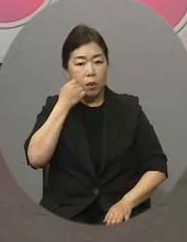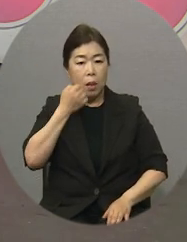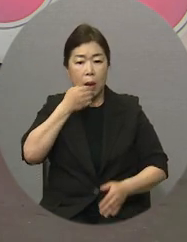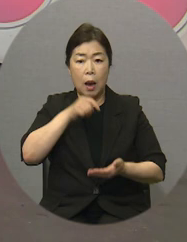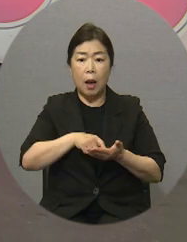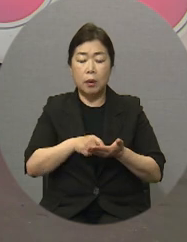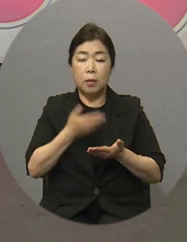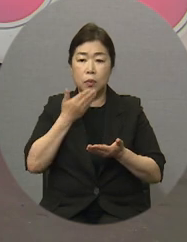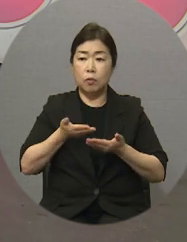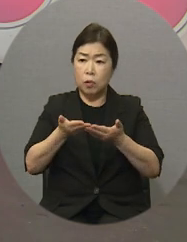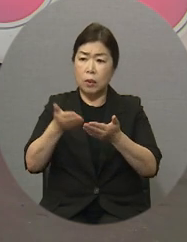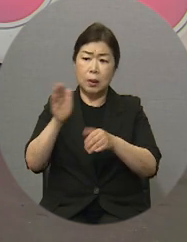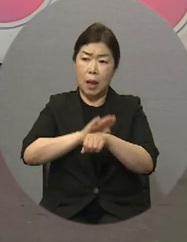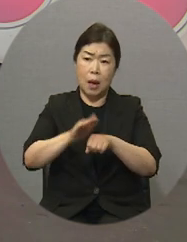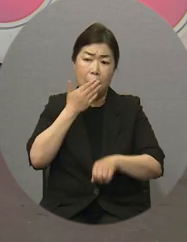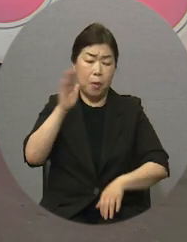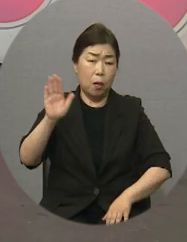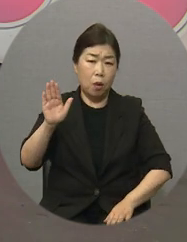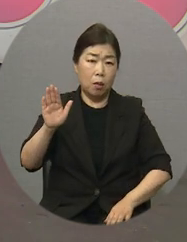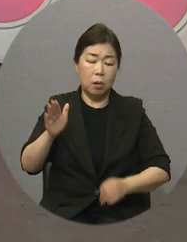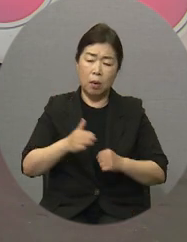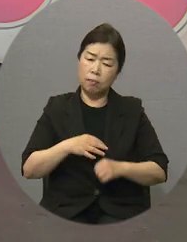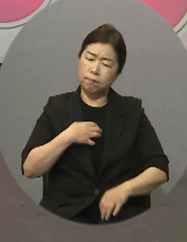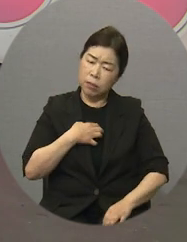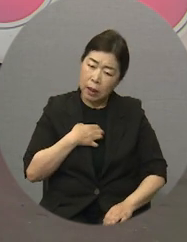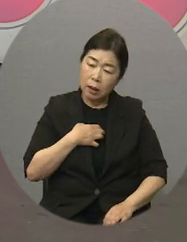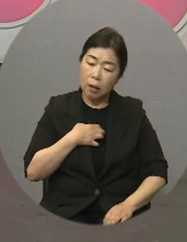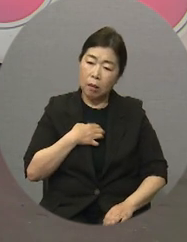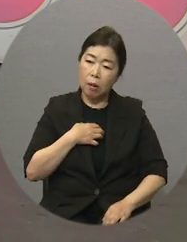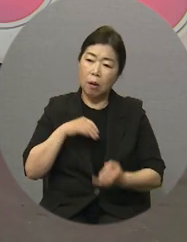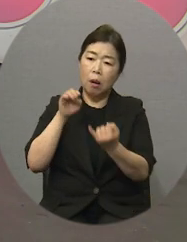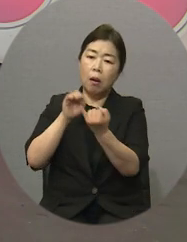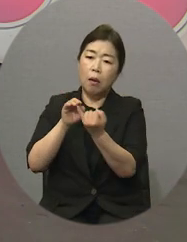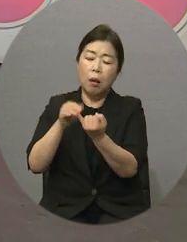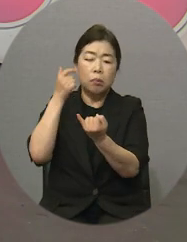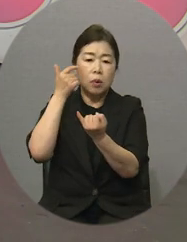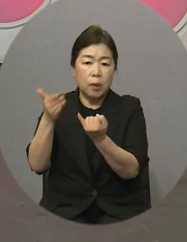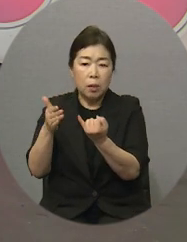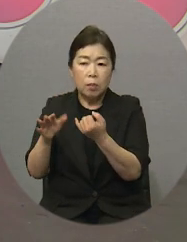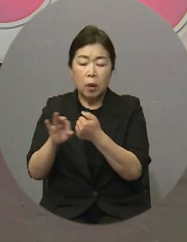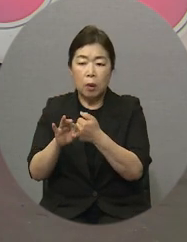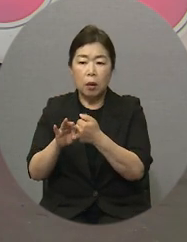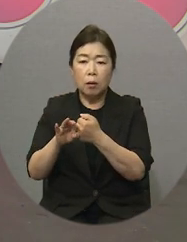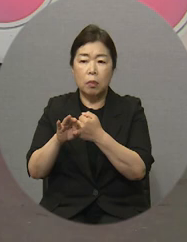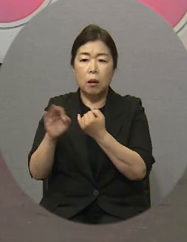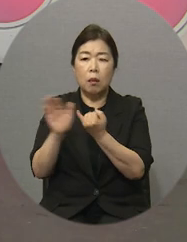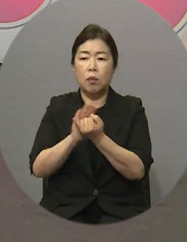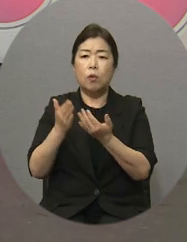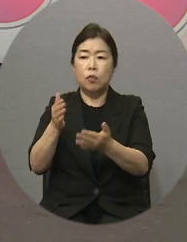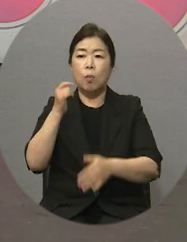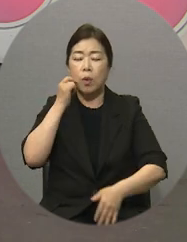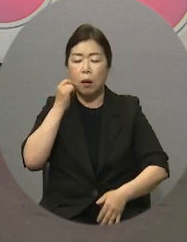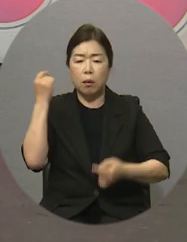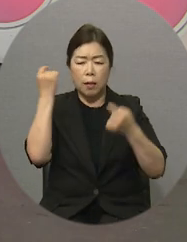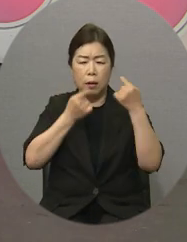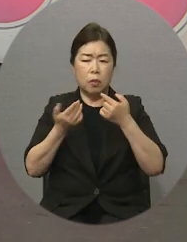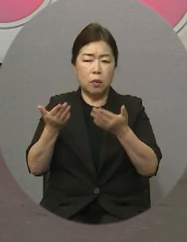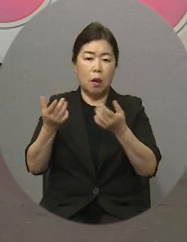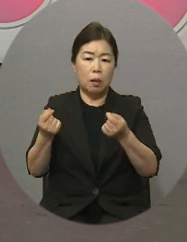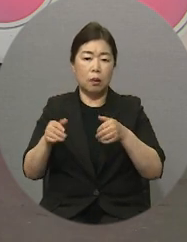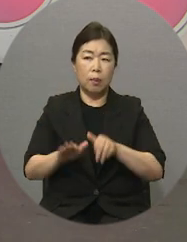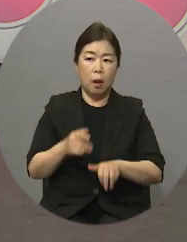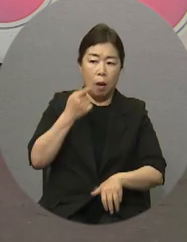걱정이 되었지만 아이고 이것도 괜히 건드렸다가 위로는커녕 상처를 줄까봐 눈치만